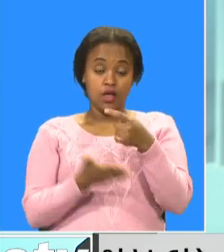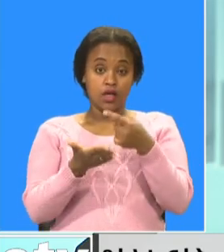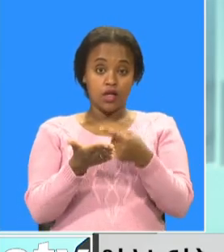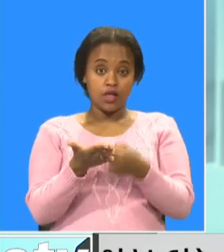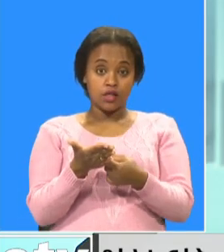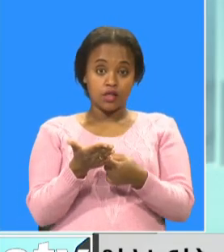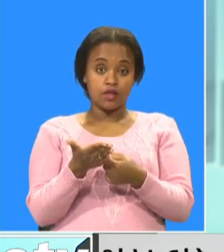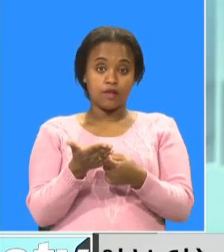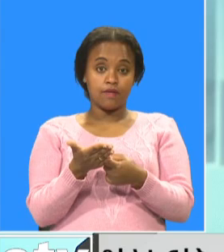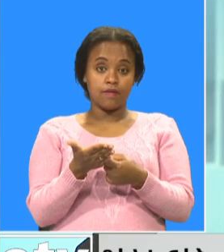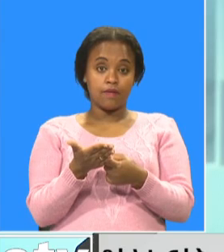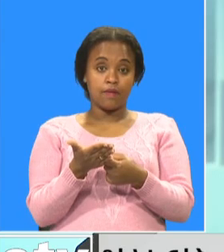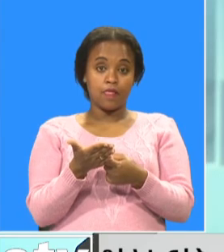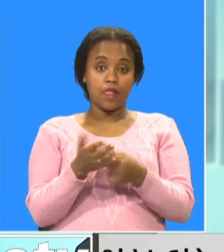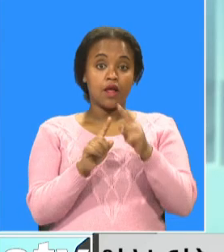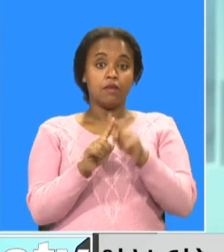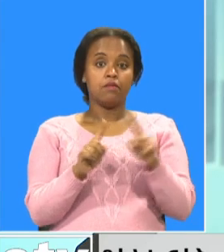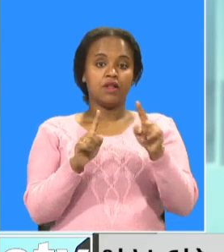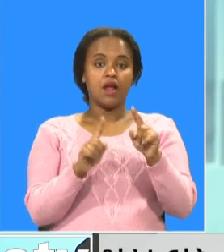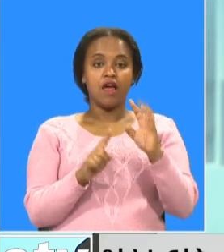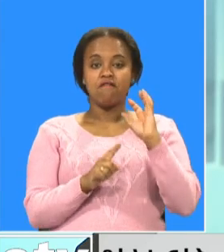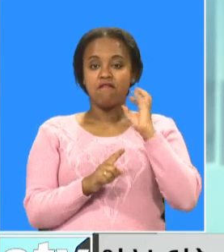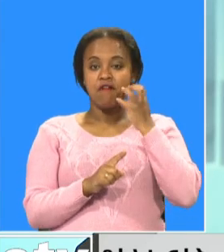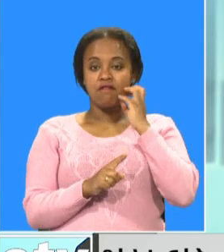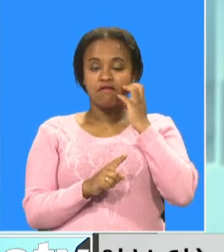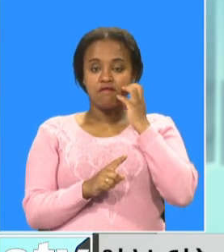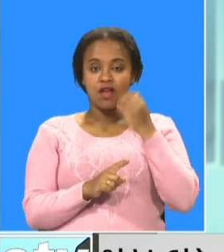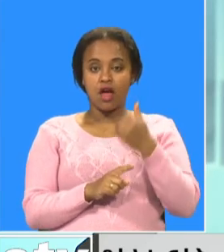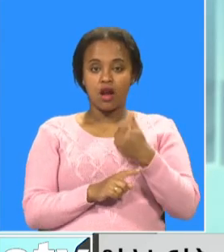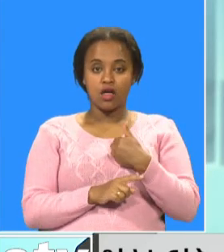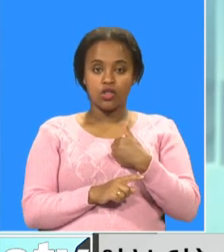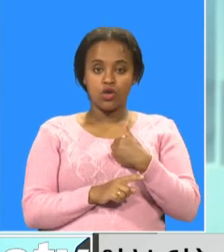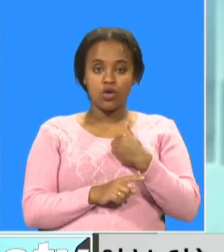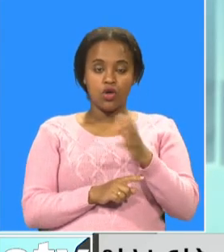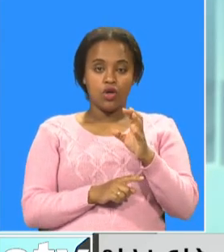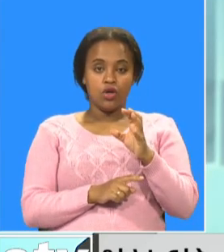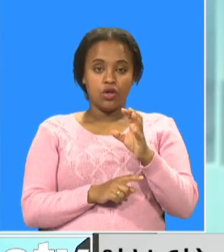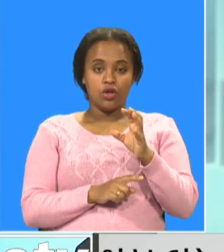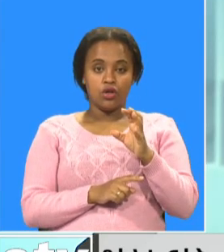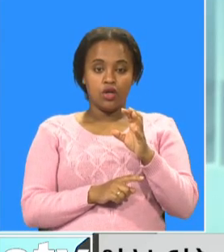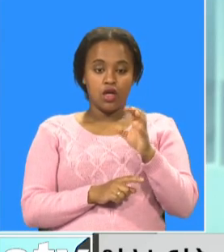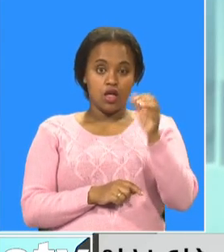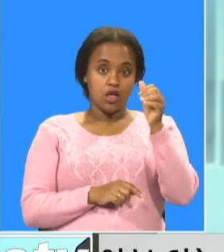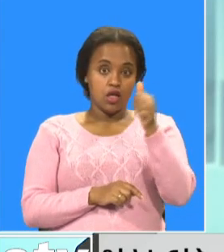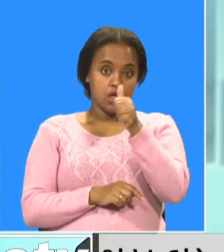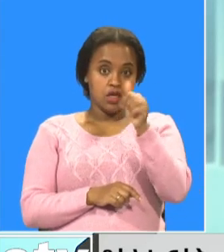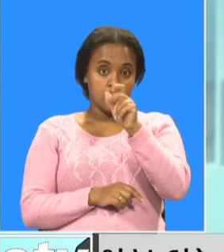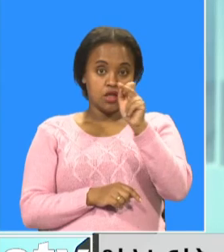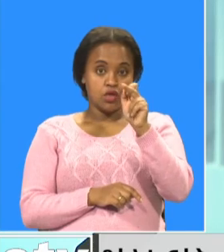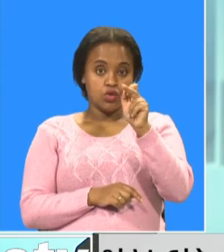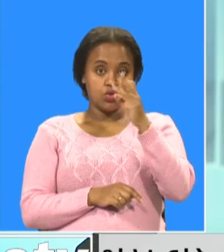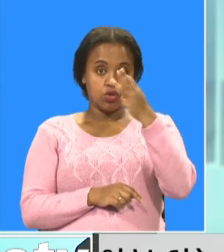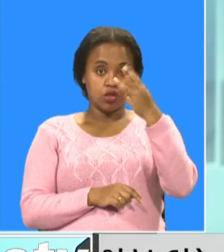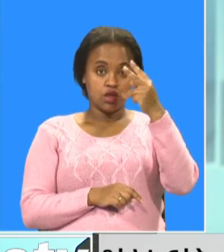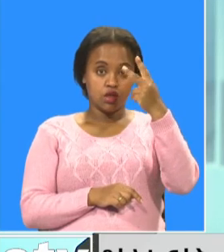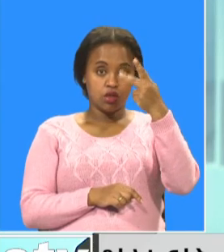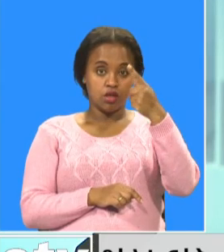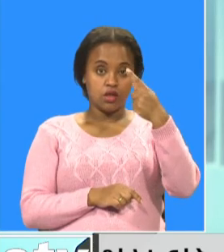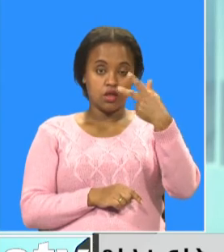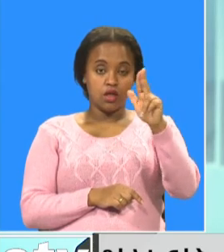እነዚህ በተለይ ቫልቭ ያላቸው ለኢንዱስትሪያል አላማ ነው ለኢንዱስትሪ ነው የምንላቸው